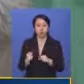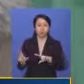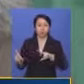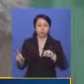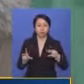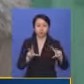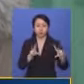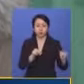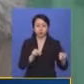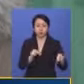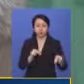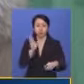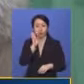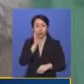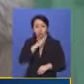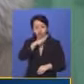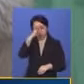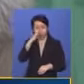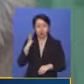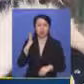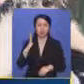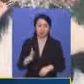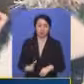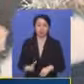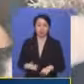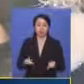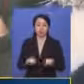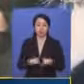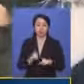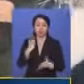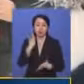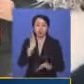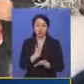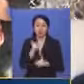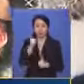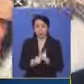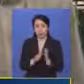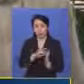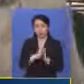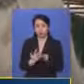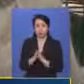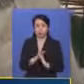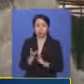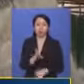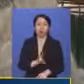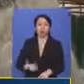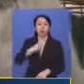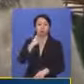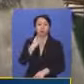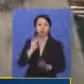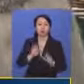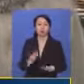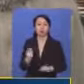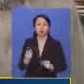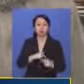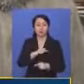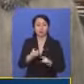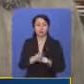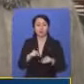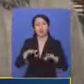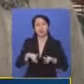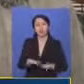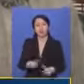счастья. Родителям, конечно же, терпения. Такие меценаты есть в каждой деревне, поселке, ауле, района, говорят местные власти. Эти поступки еще